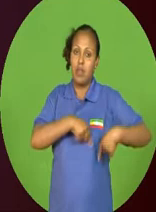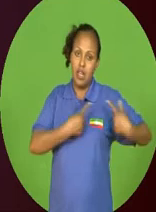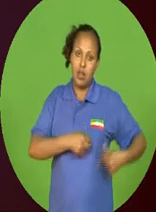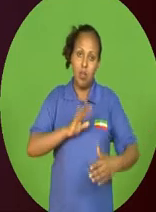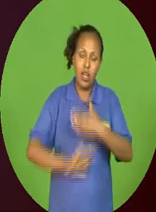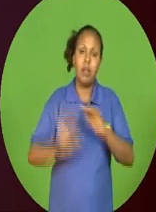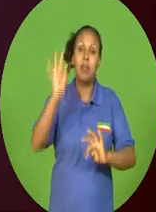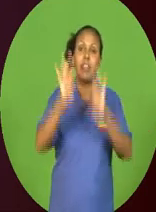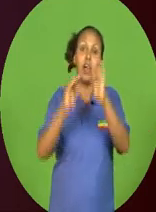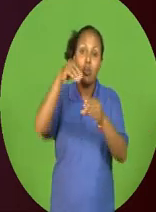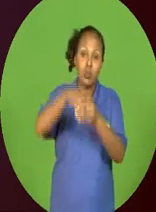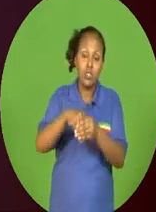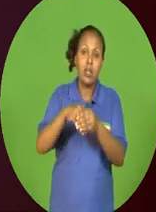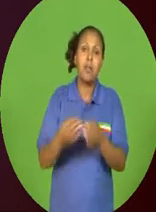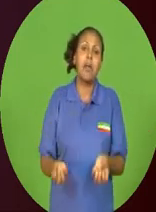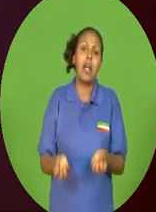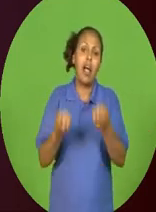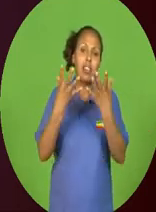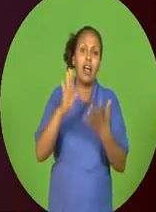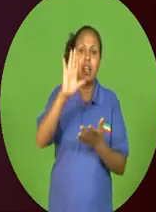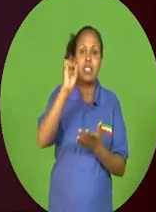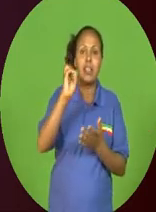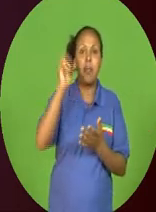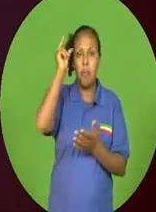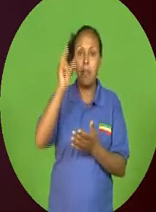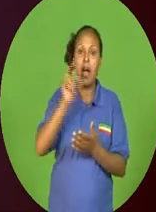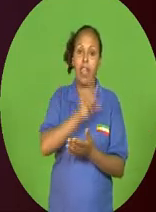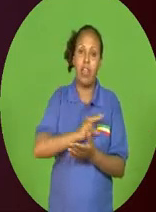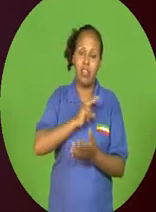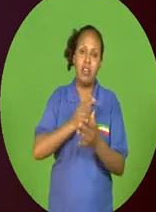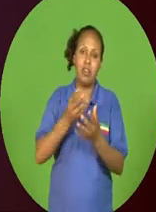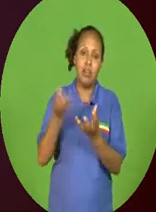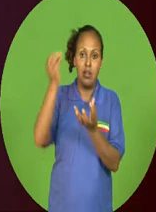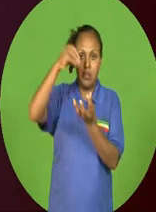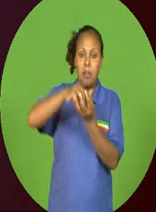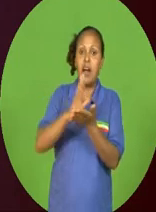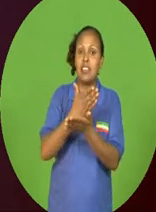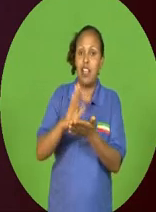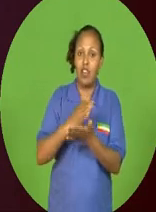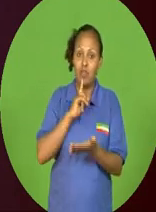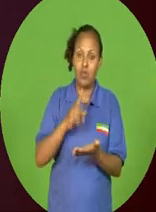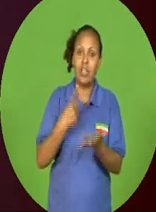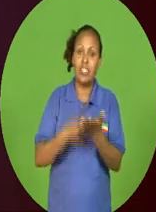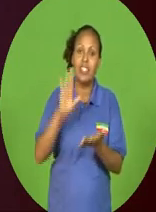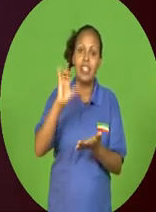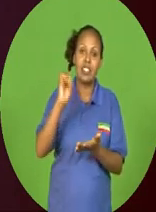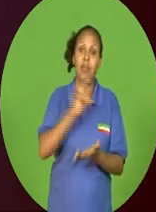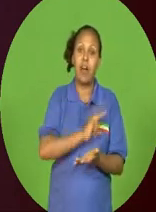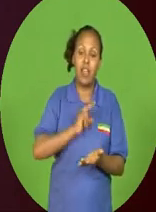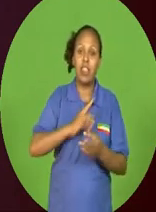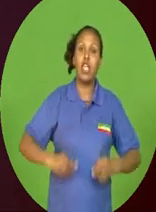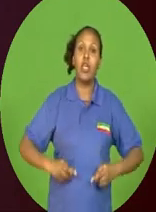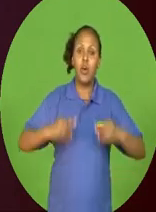ረጅም ልቦለድ በታሪኩ ውስጥ በርካታ ገጸ ባህሪያትን ማሳተፉ አንዱ ነው። እነዚህን